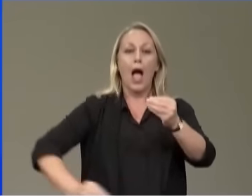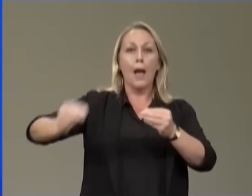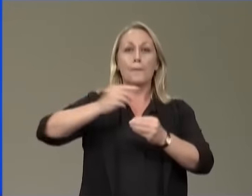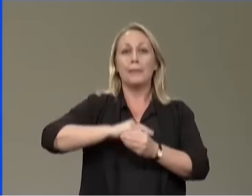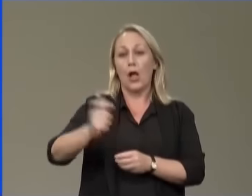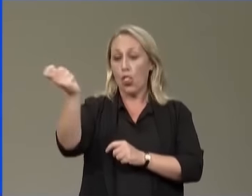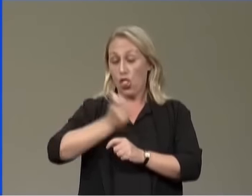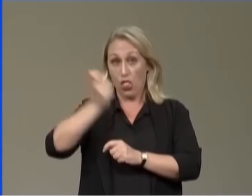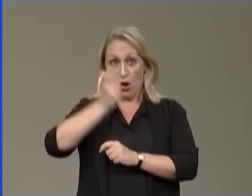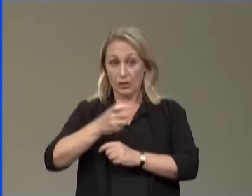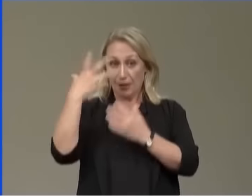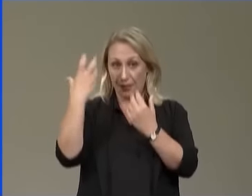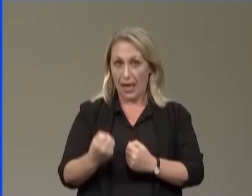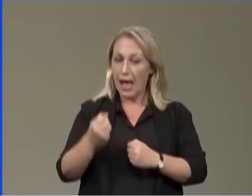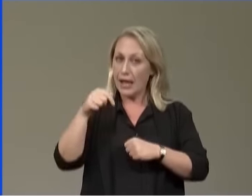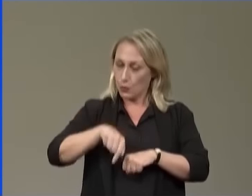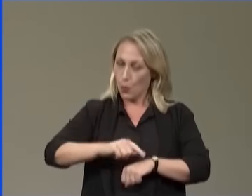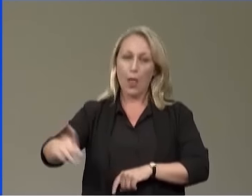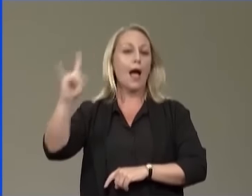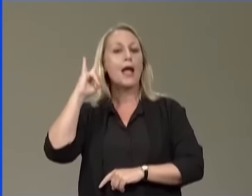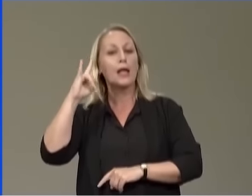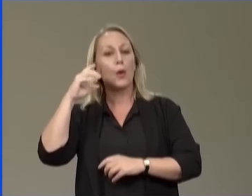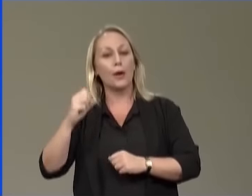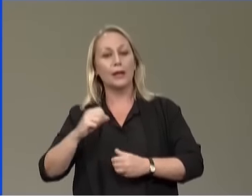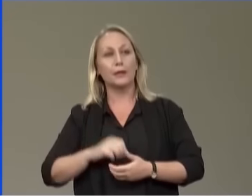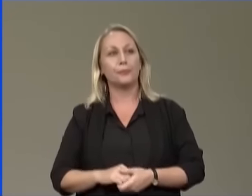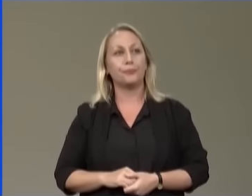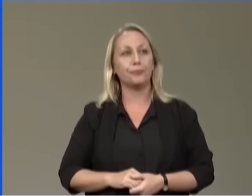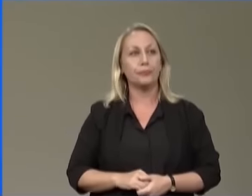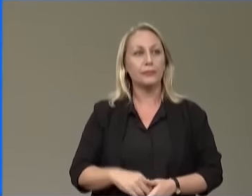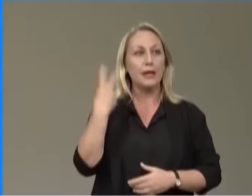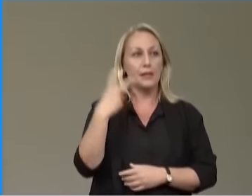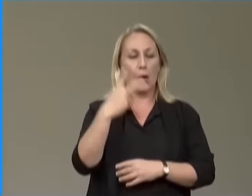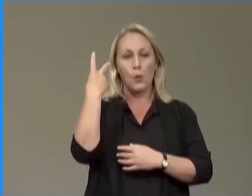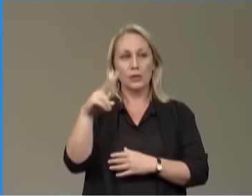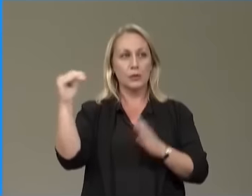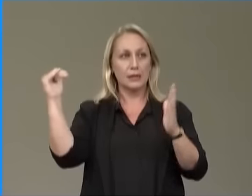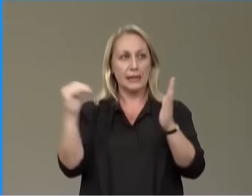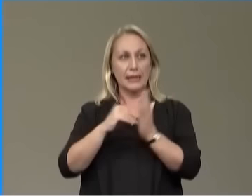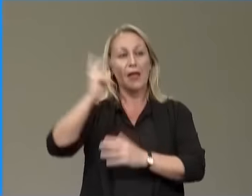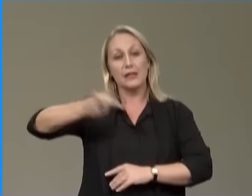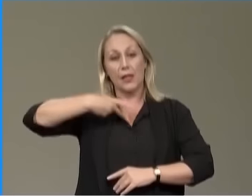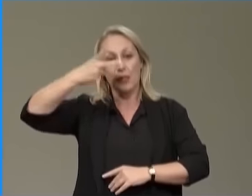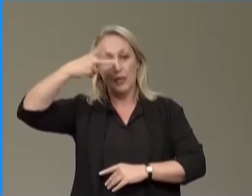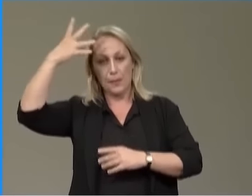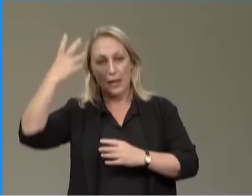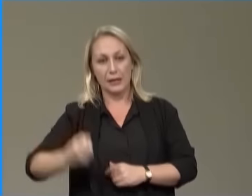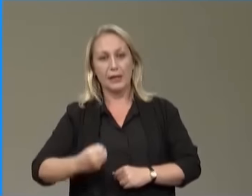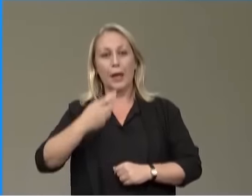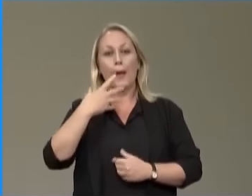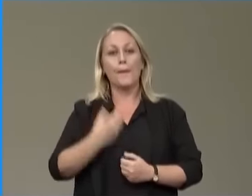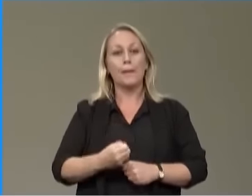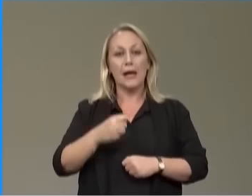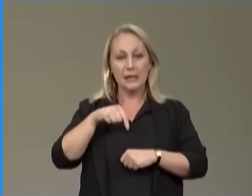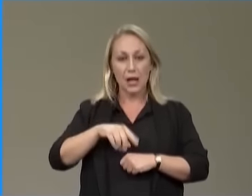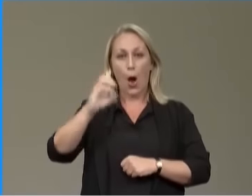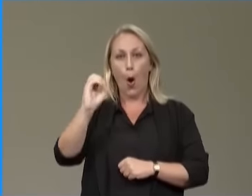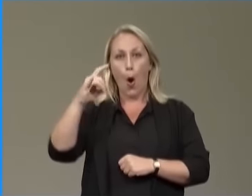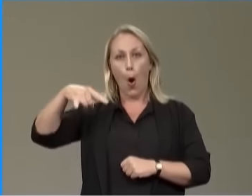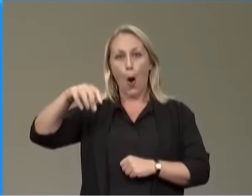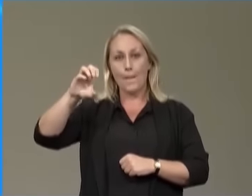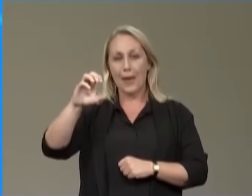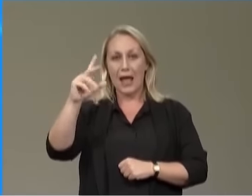του. 220.000 δικαιούχοι αναπηρικών επιδομάτων από τον ΟΠΕΚΑ και από τον ΕΦΚΑ θα ενισχυθούν